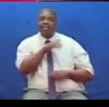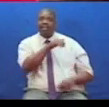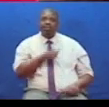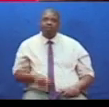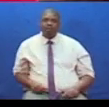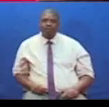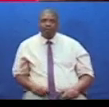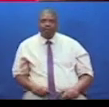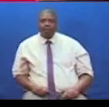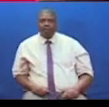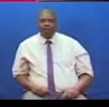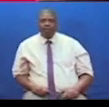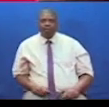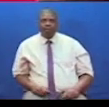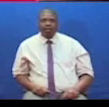linaitwa